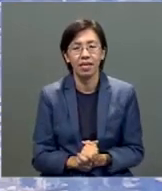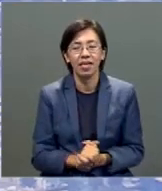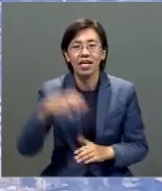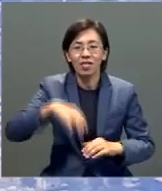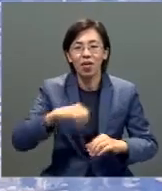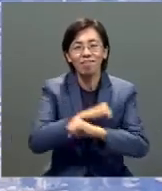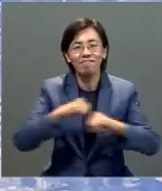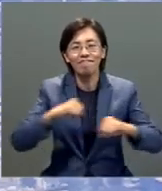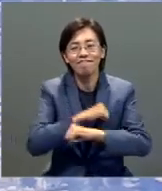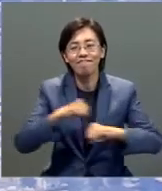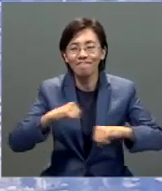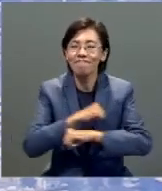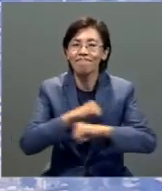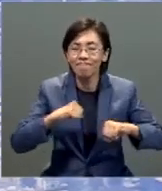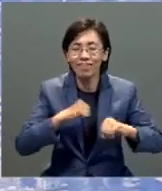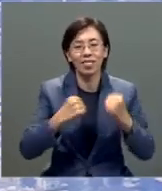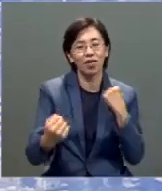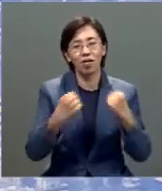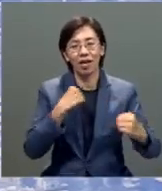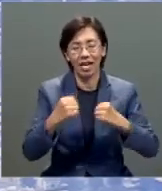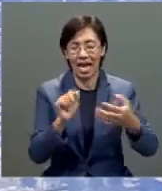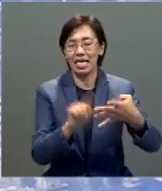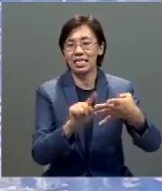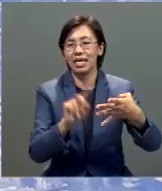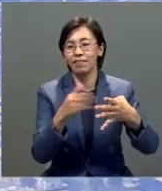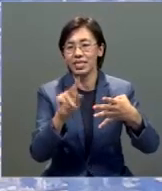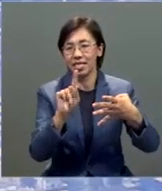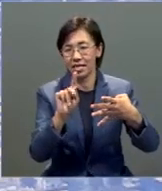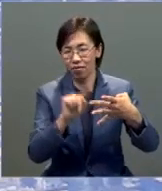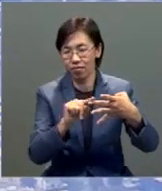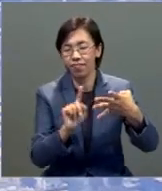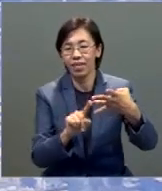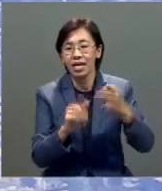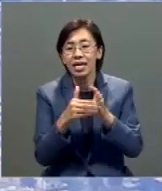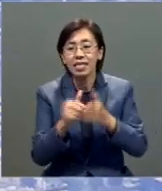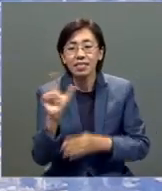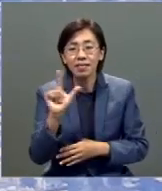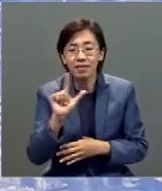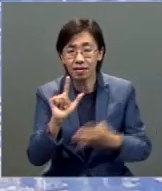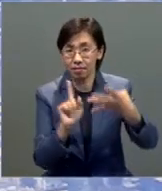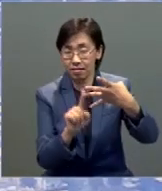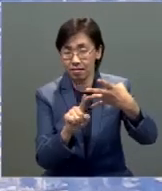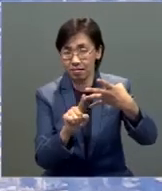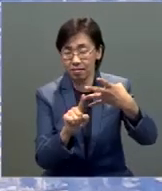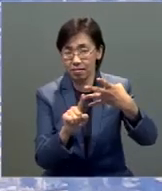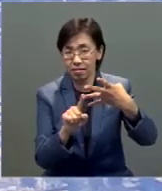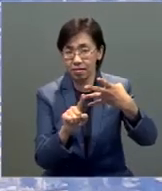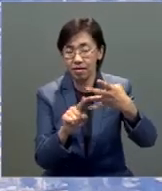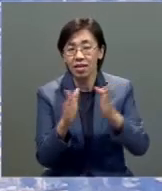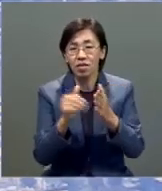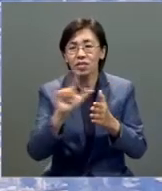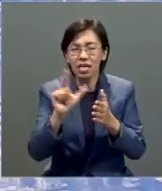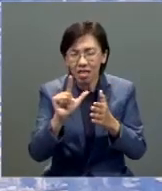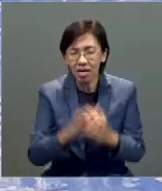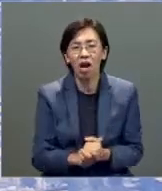ายในกลางแจ้งอะไรตรงนี้ก็มารวมอยู่ในสีเขียวนะครับสีเหลืองอันนี้ก็อาจจะเป็นพื้นที่ที่มีที่ปิด